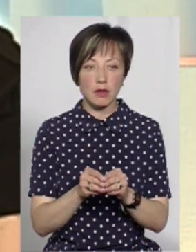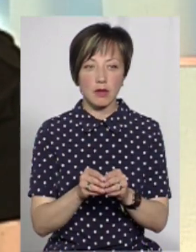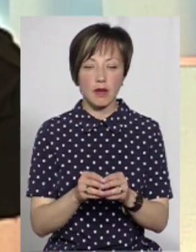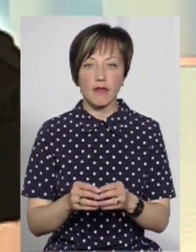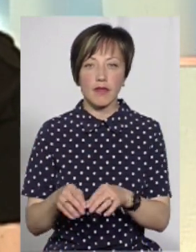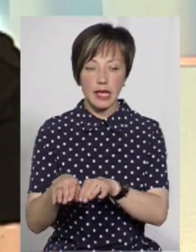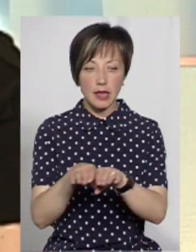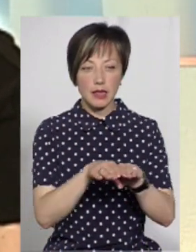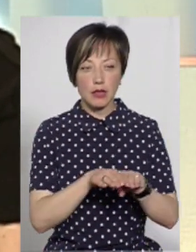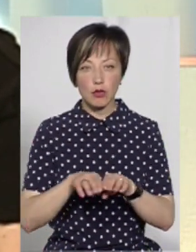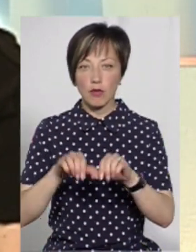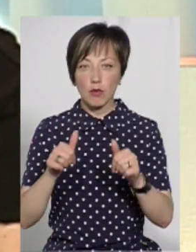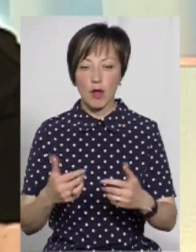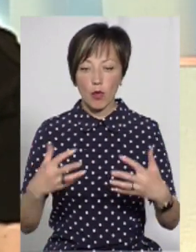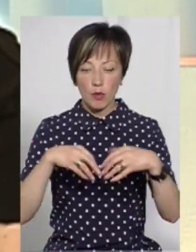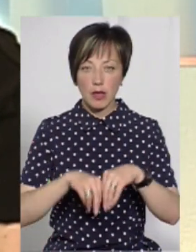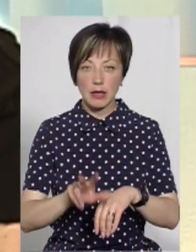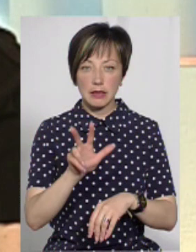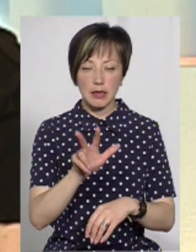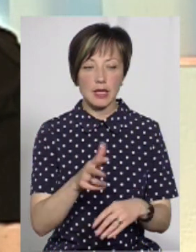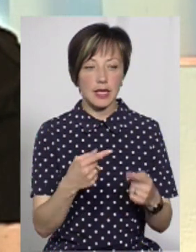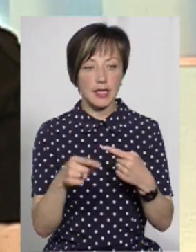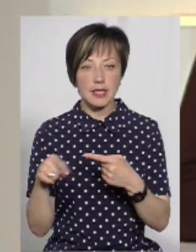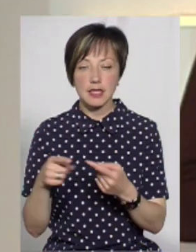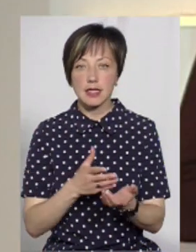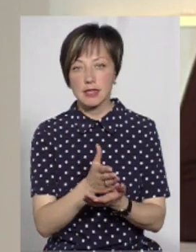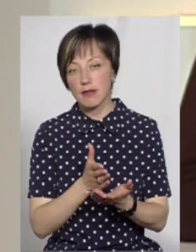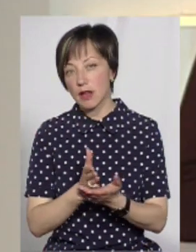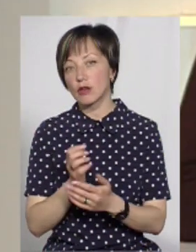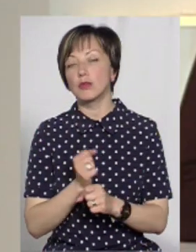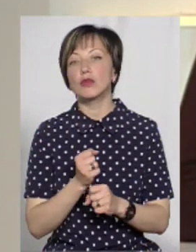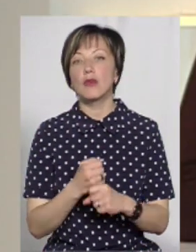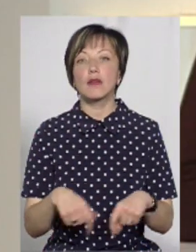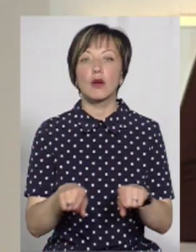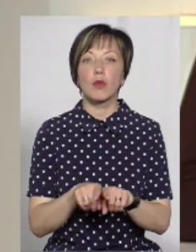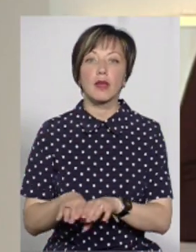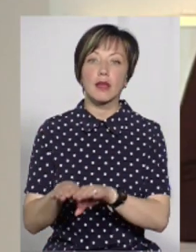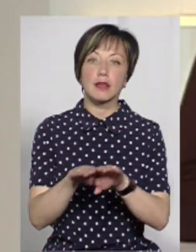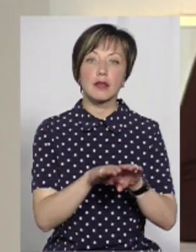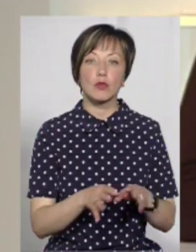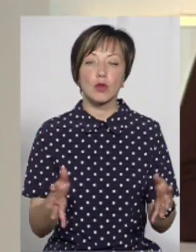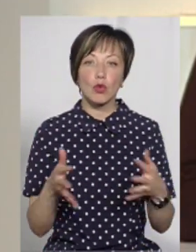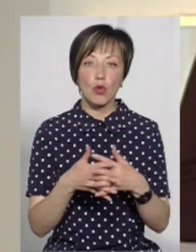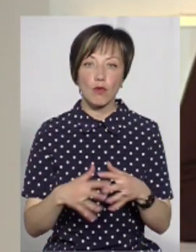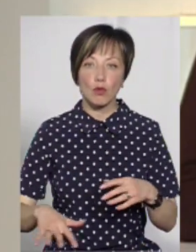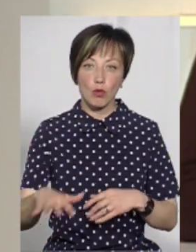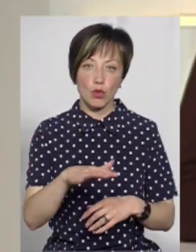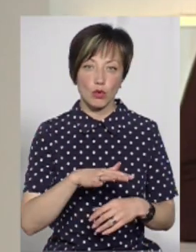єдиному форматі об'єднати ці всі три різні сфери, і щоб воно працювало в такому єдиному,